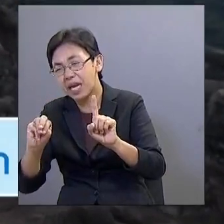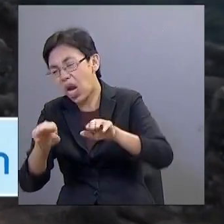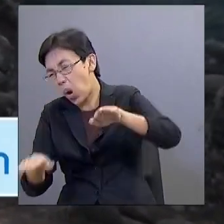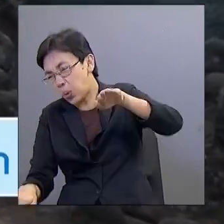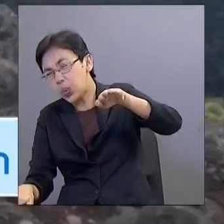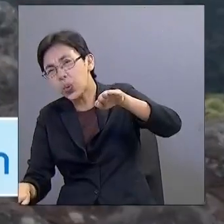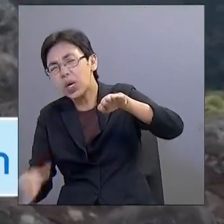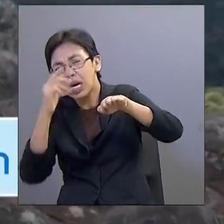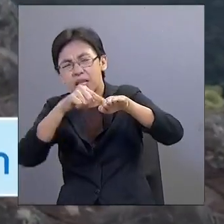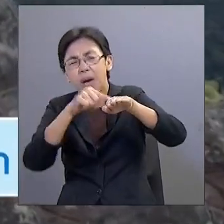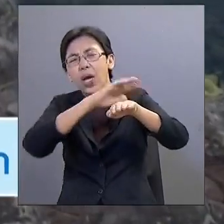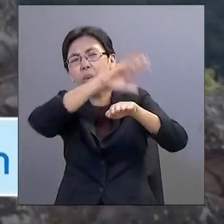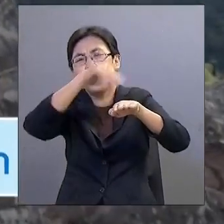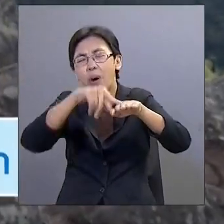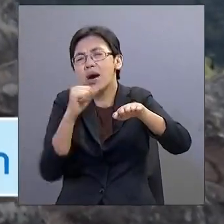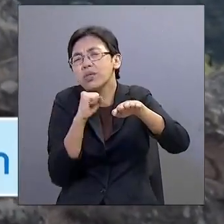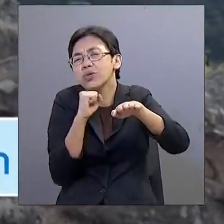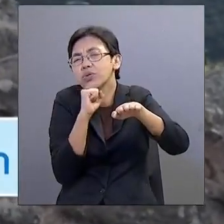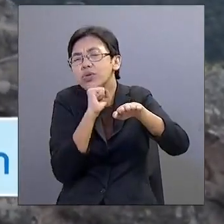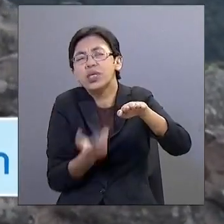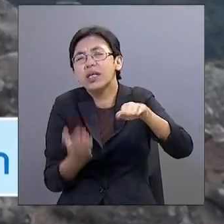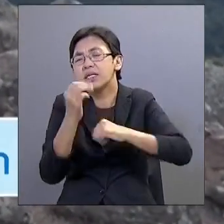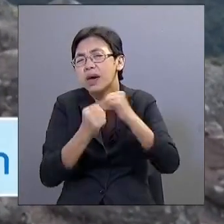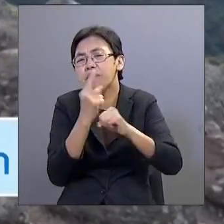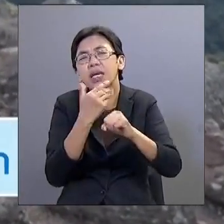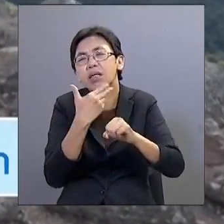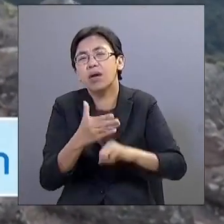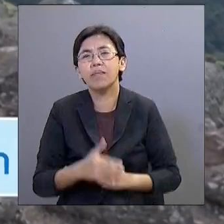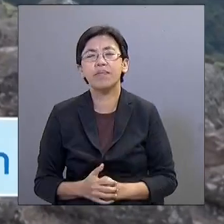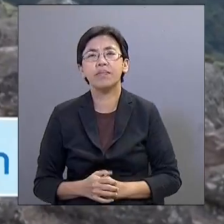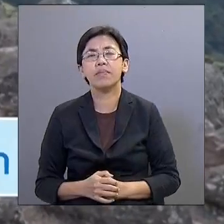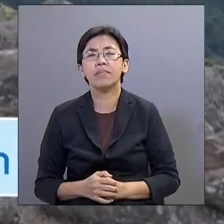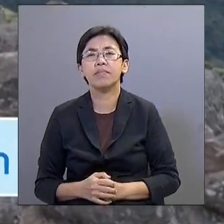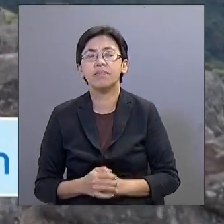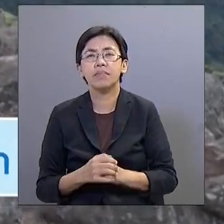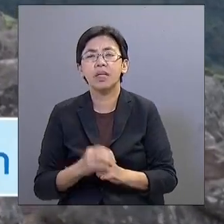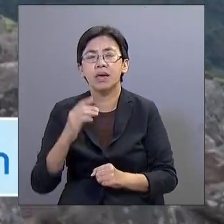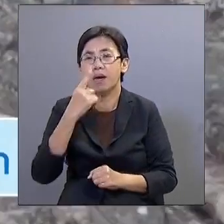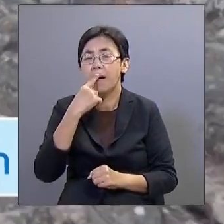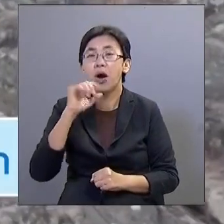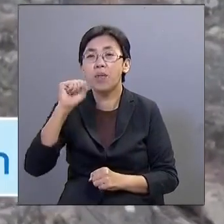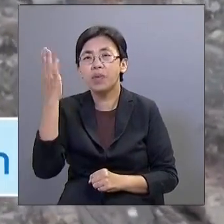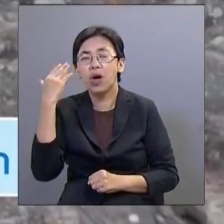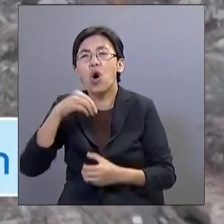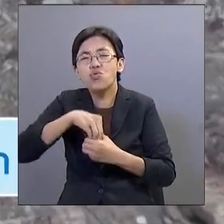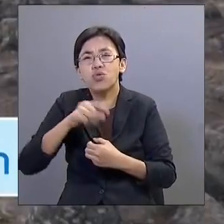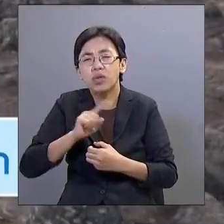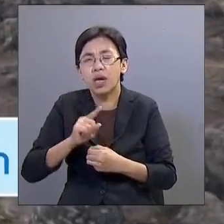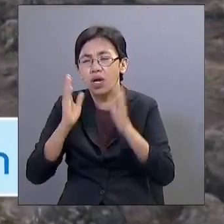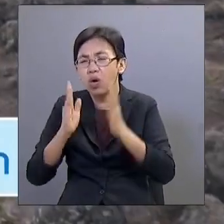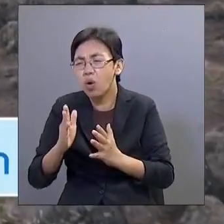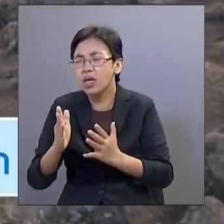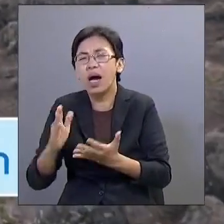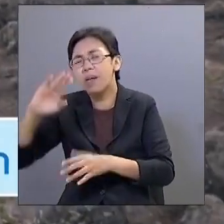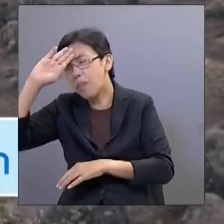าศเย็นตลอดทั้งปีนะคะในอดีตบริเวณลานหินปุ่มแห่งนี้พวกก่อการร้ายคอมมิวนิสต์เคยใช้เป็นที่พักฟื้นของคนไข้จากโรงพยาบาลรัฐ